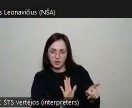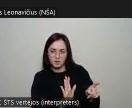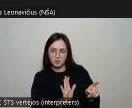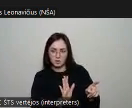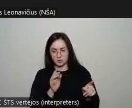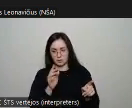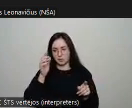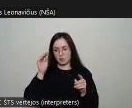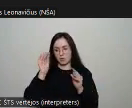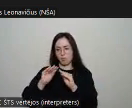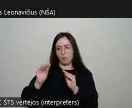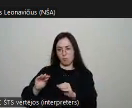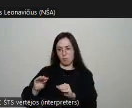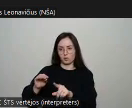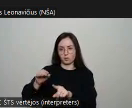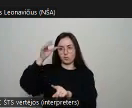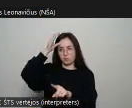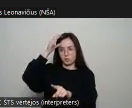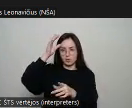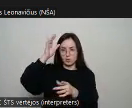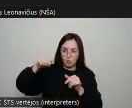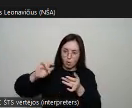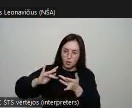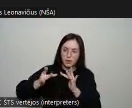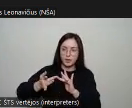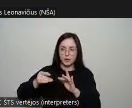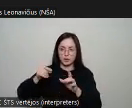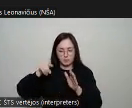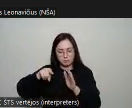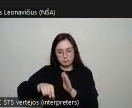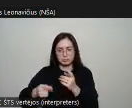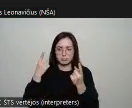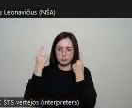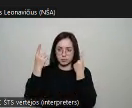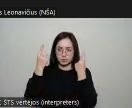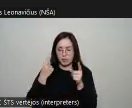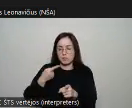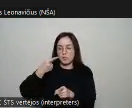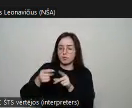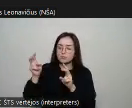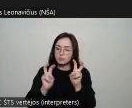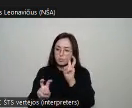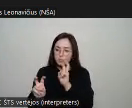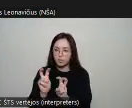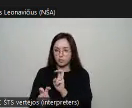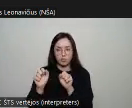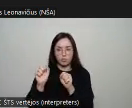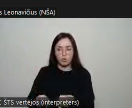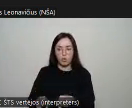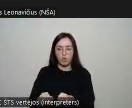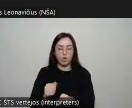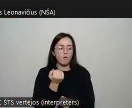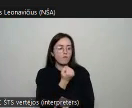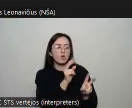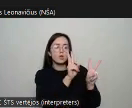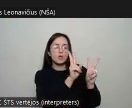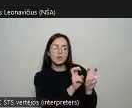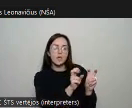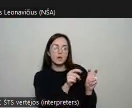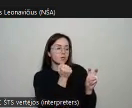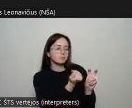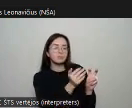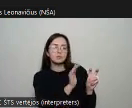raštingi. Jie gali ar internete papildomos informacijos apie temą surasti ir ką ta tema apima, tai toj